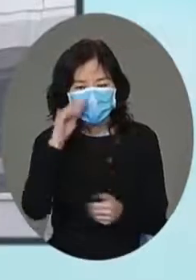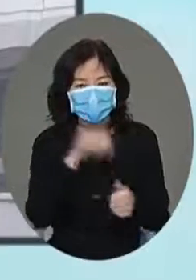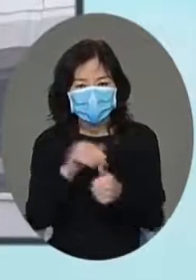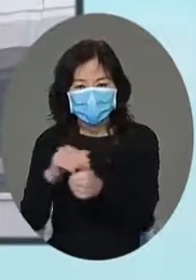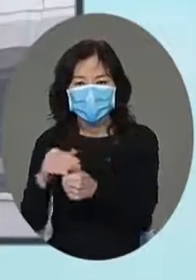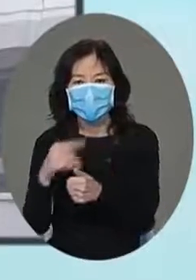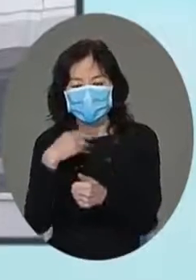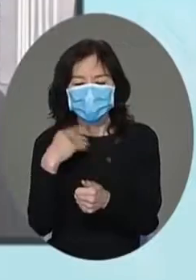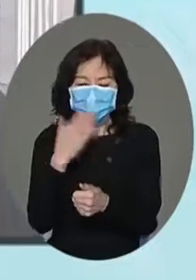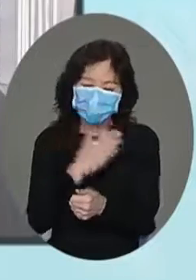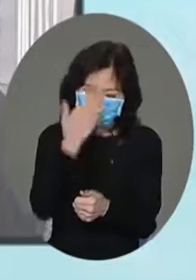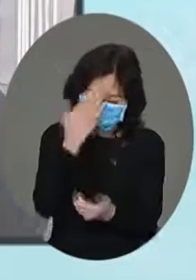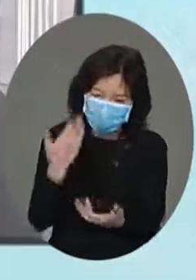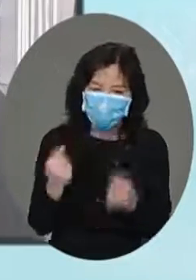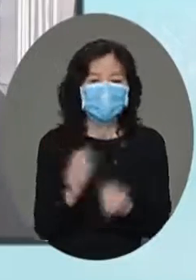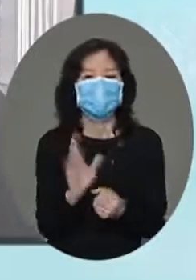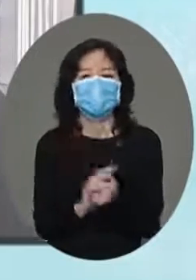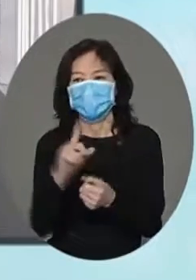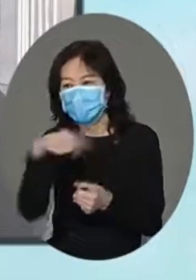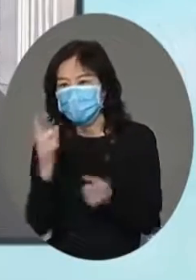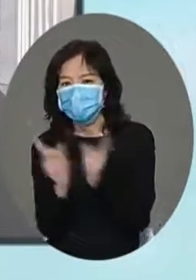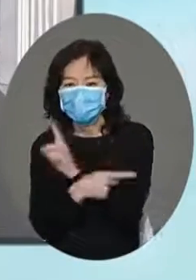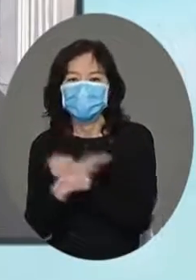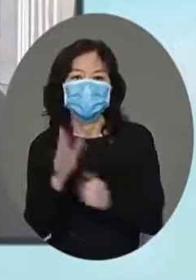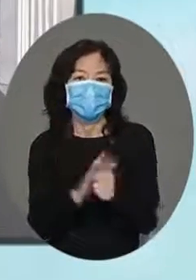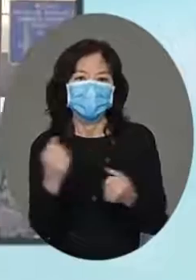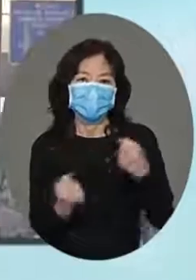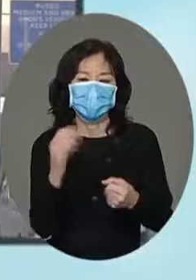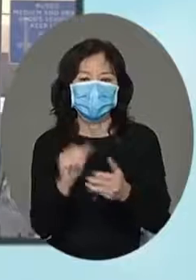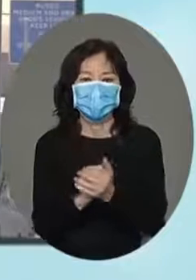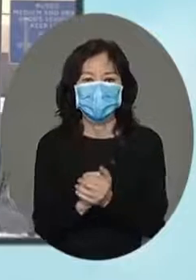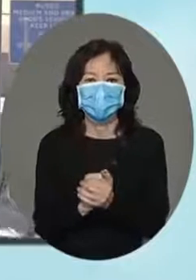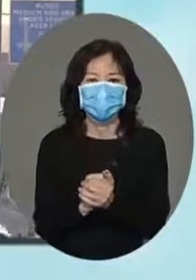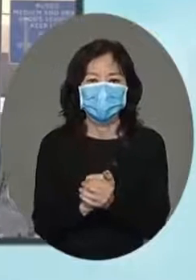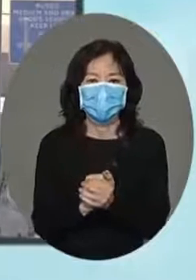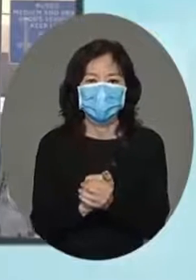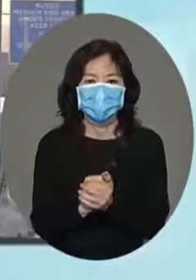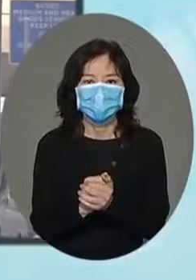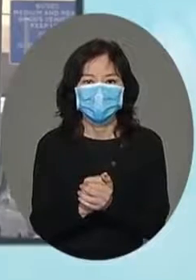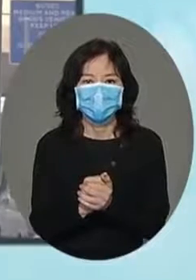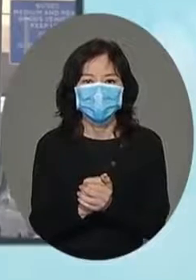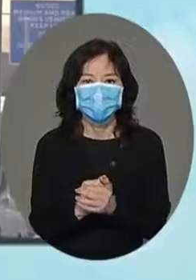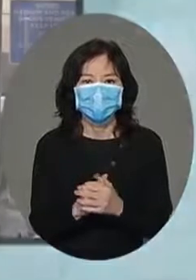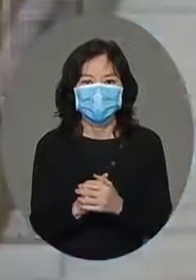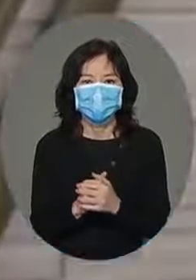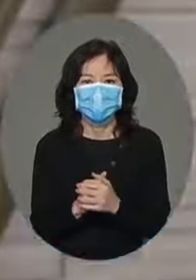司机，如果不舒服就不要揸车，应该由替监帮手。香港电台记者邱家威报